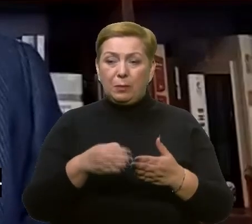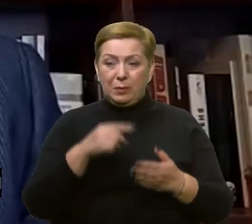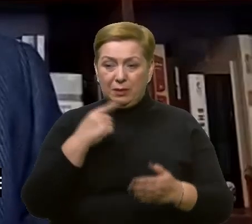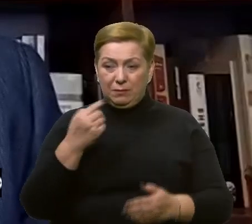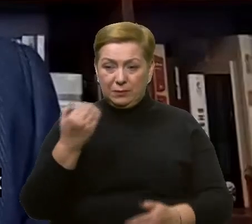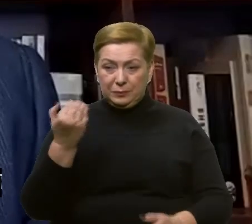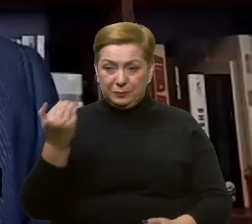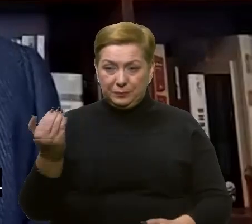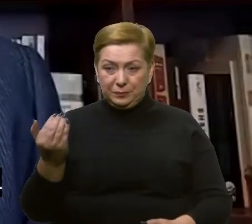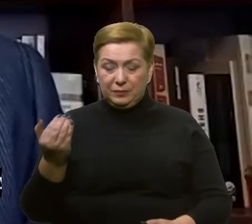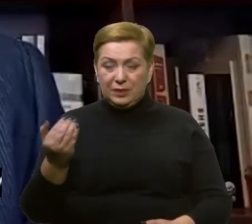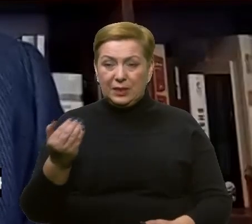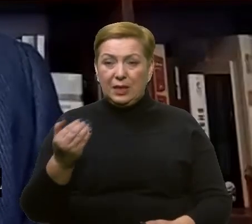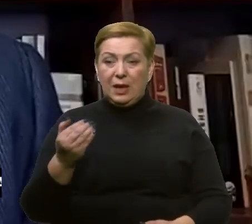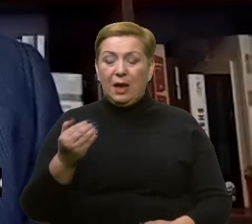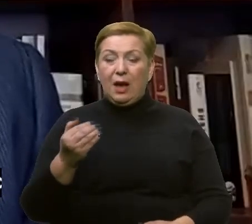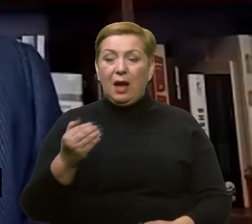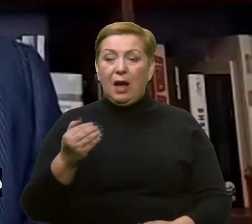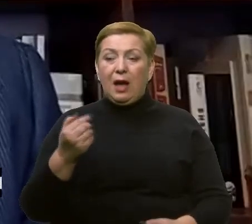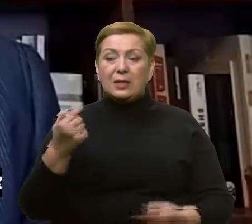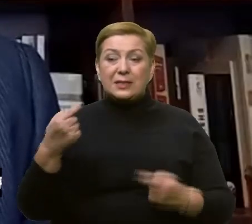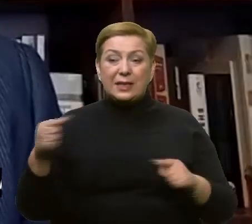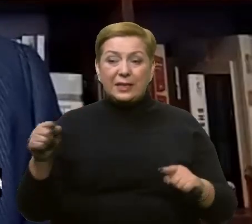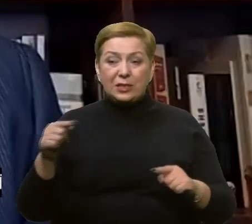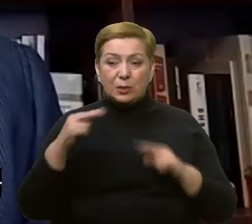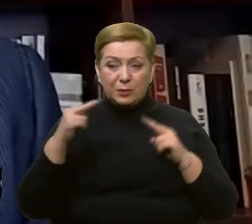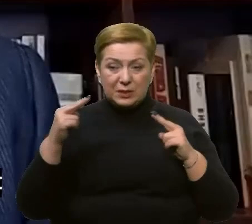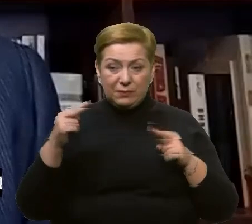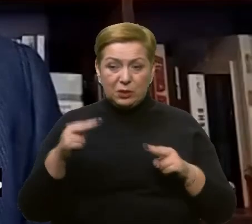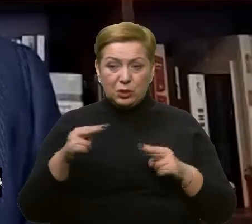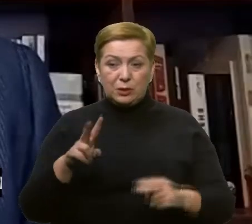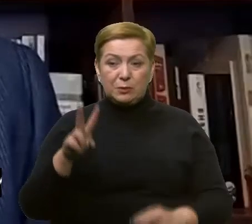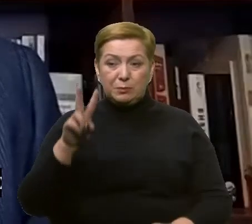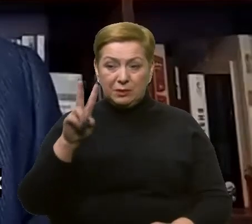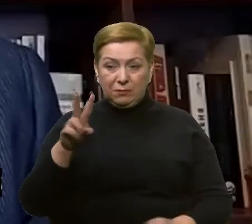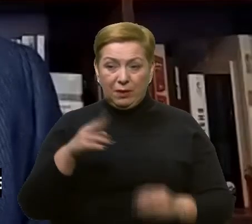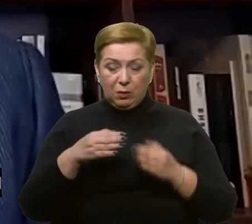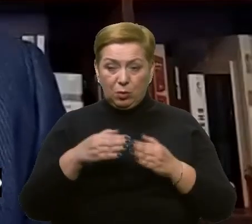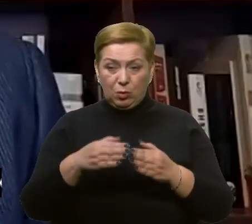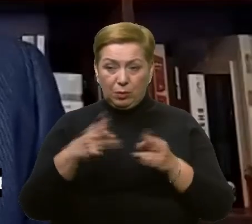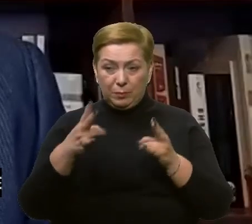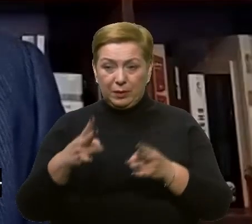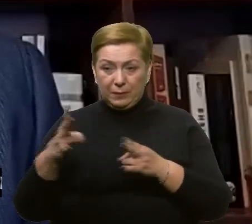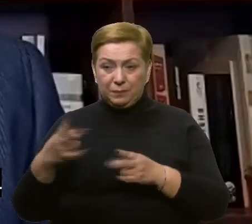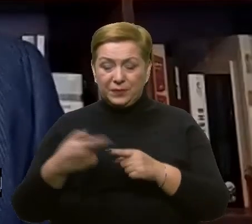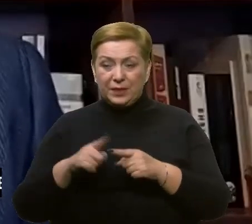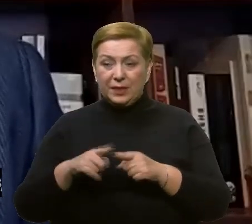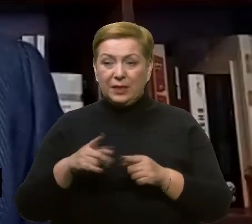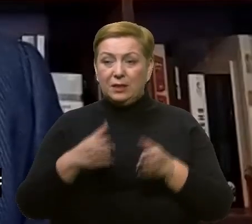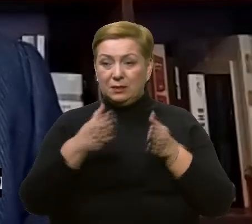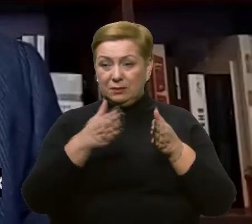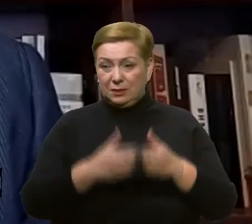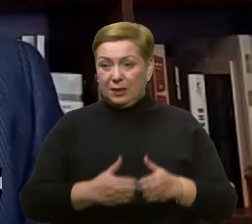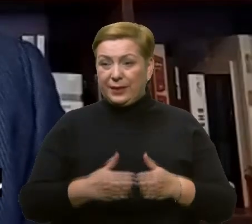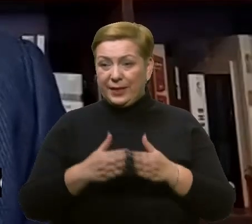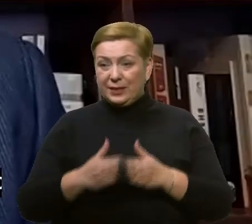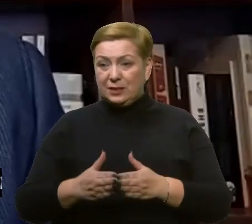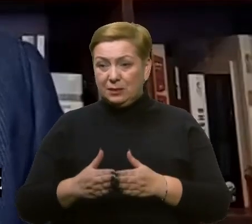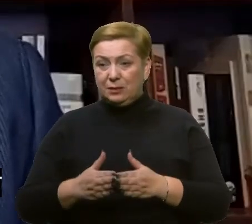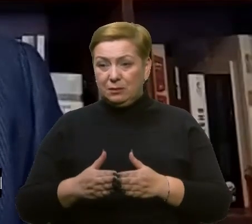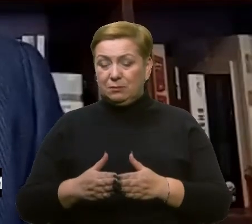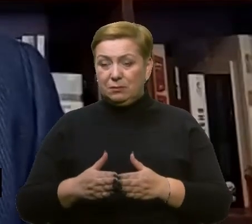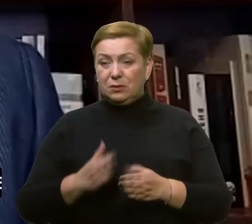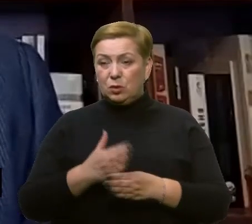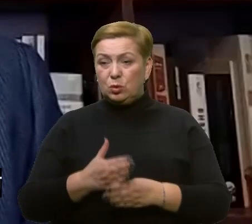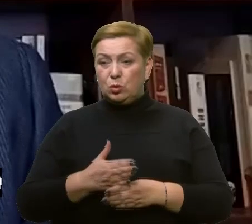іншими свідченнями і двом кораблям, які були якраз на рейді Севастополя. І тут не виключається,